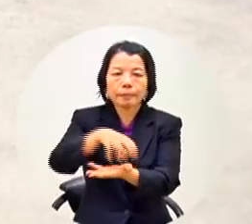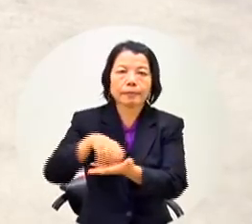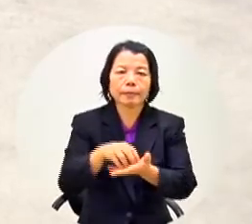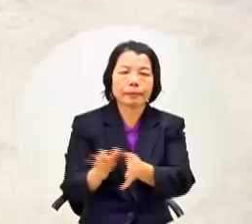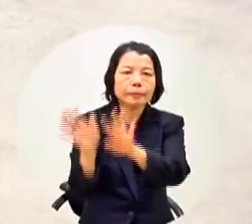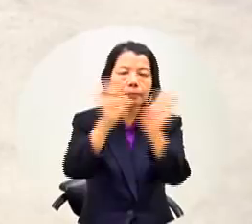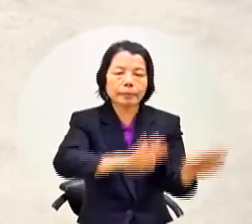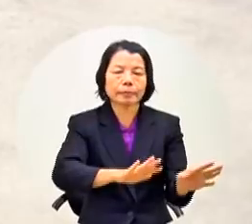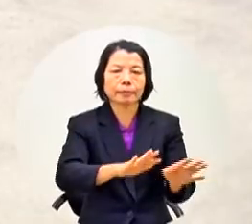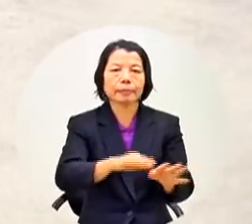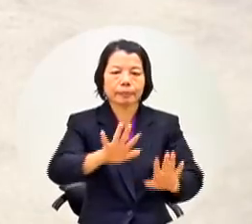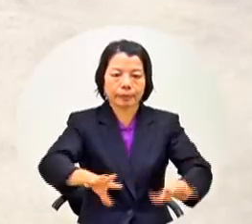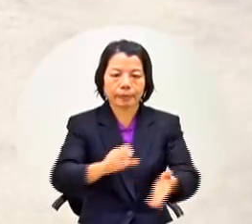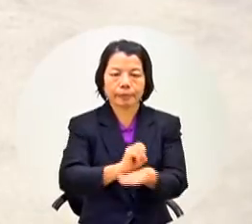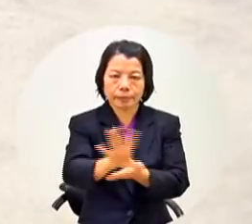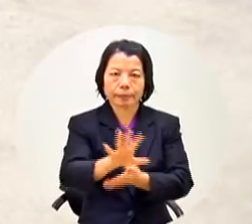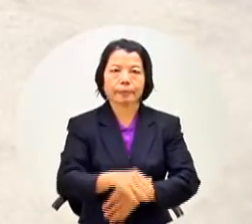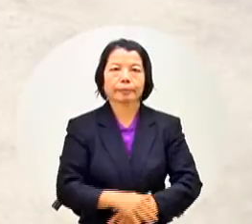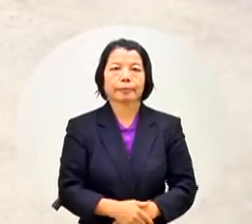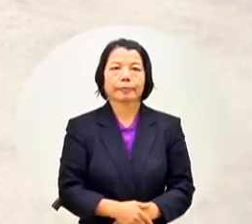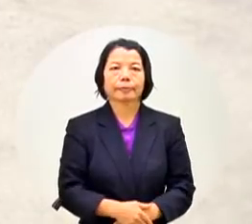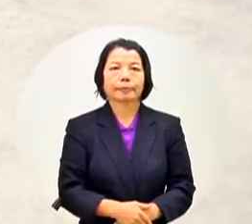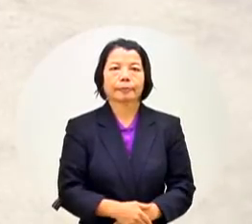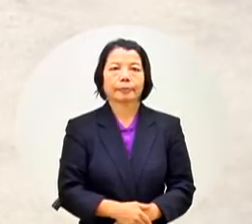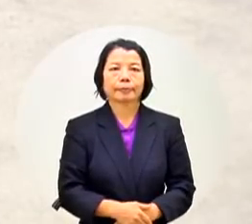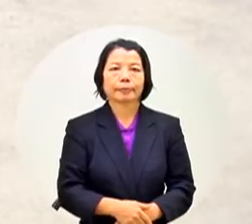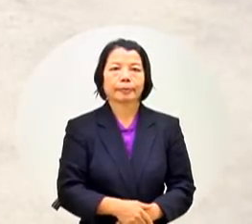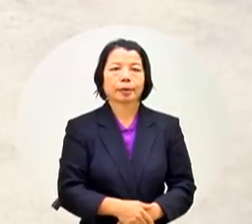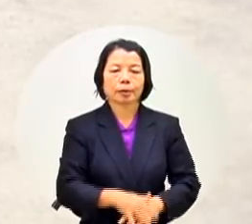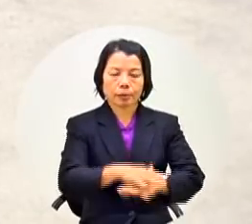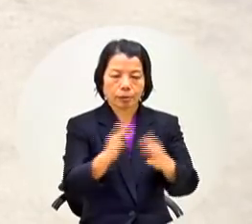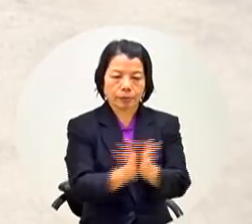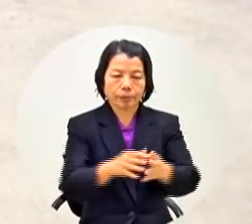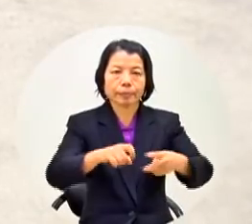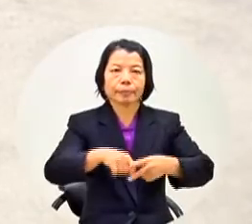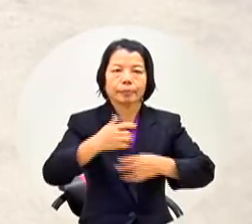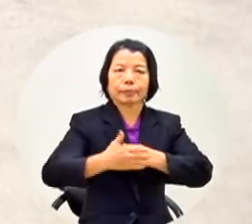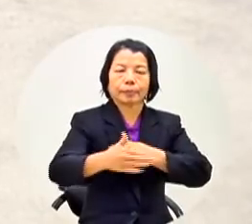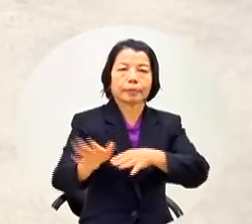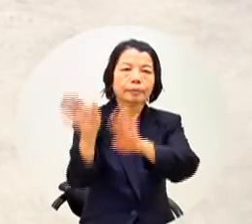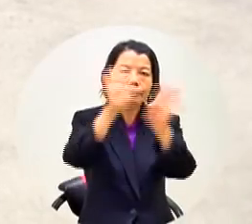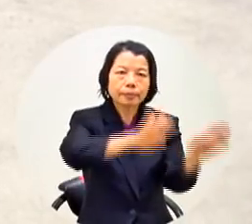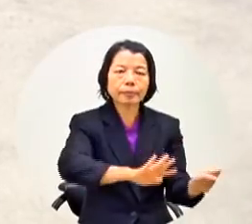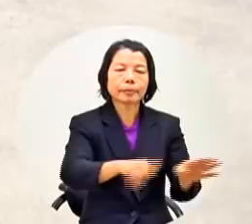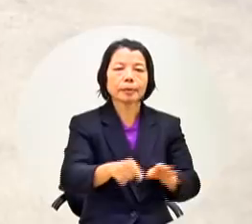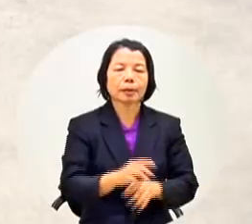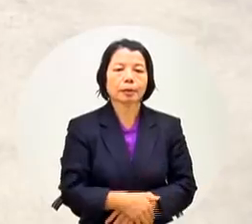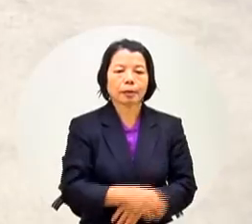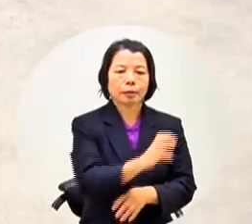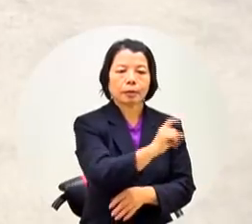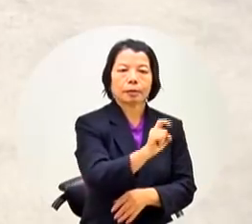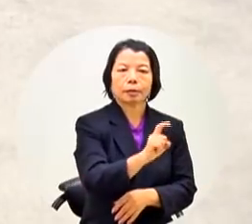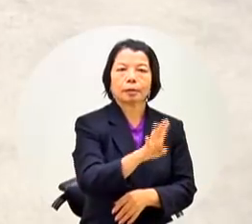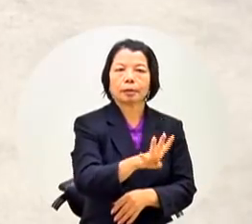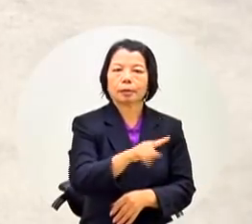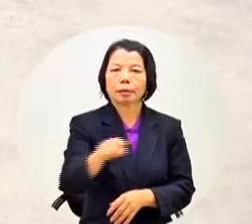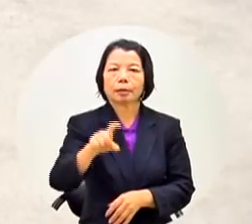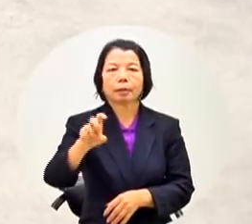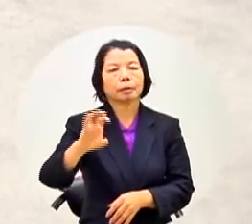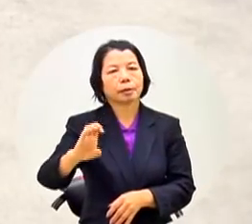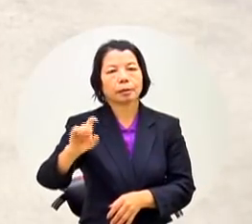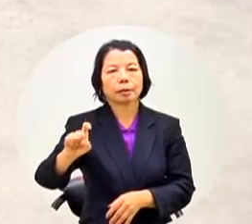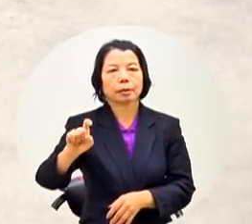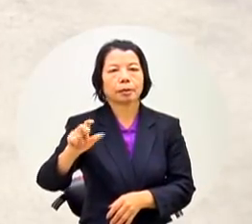目前呢，整个工程现况在西14到西17的西岭港线，目前已经列车上线测试当